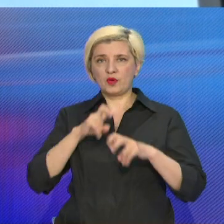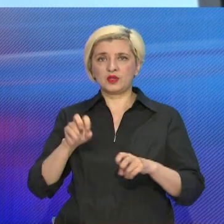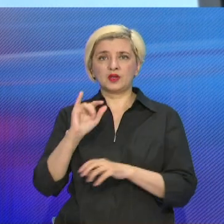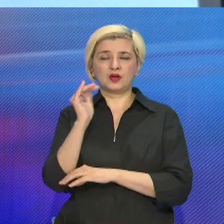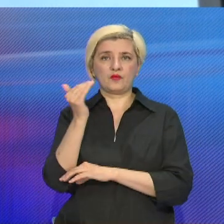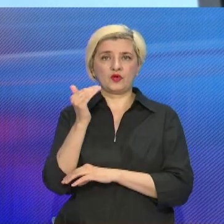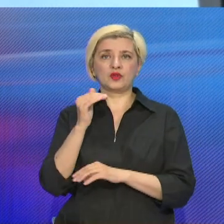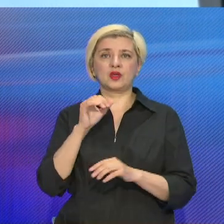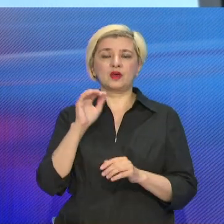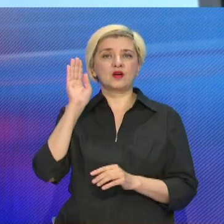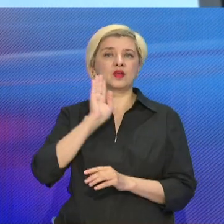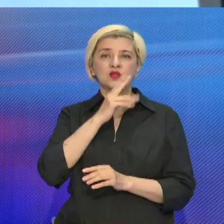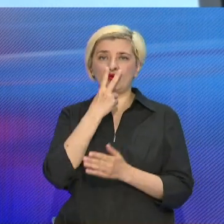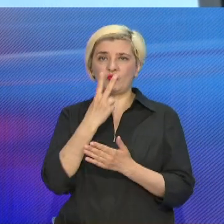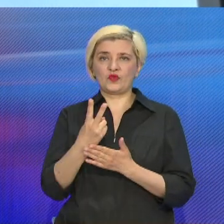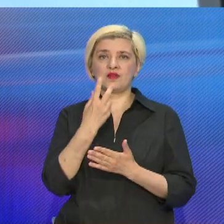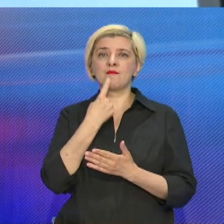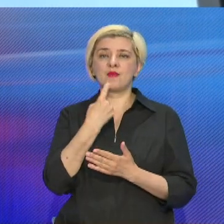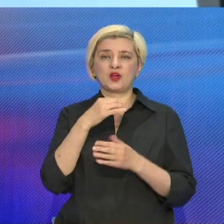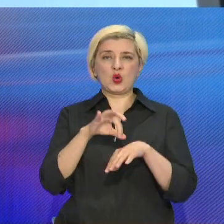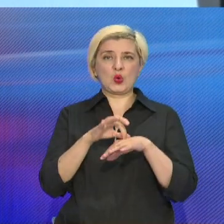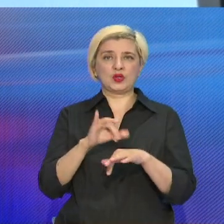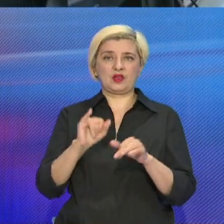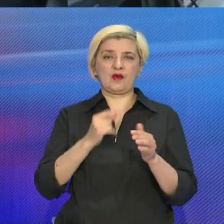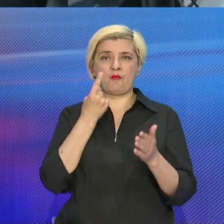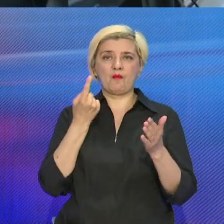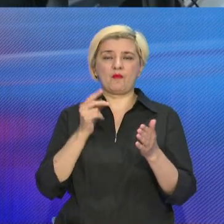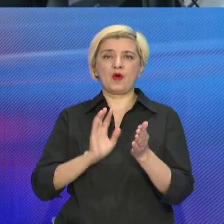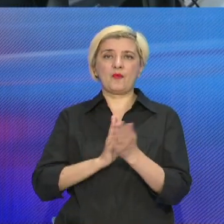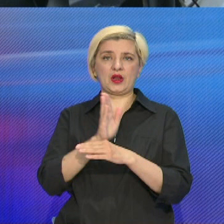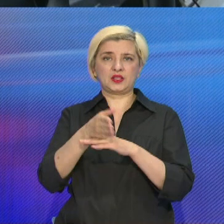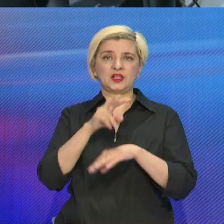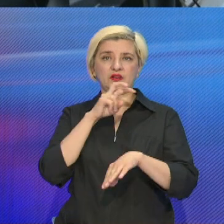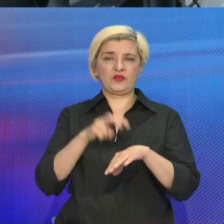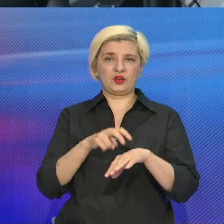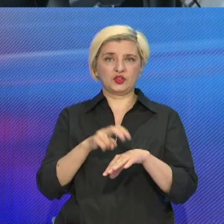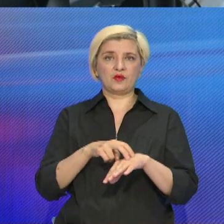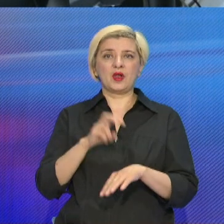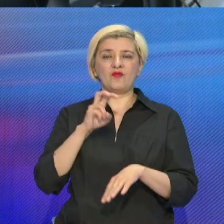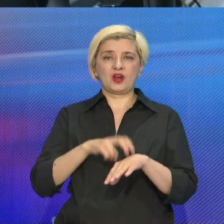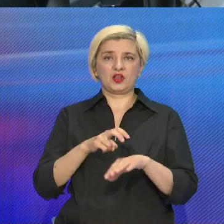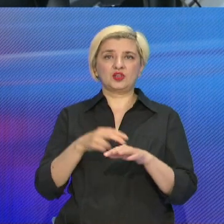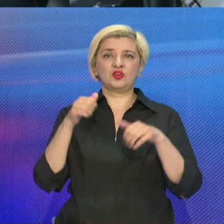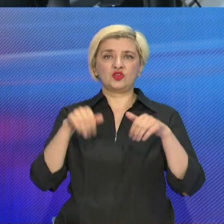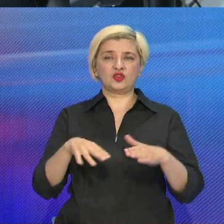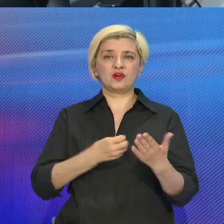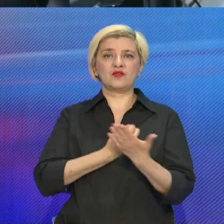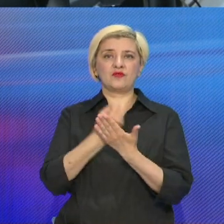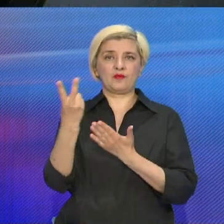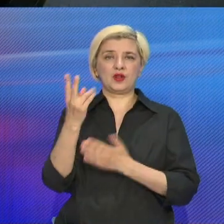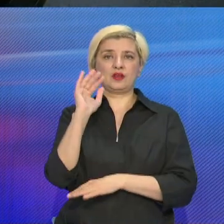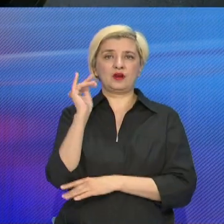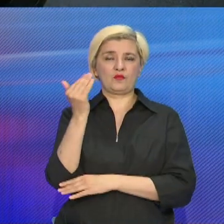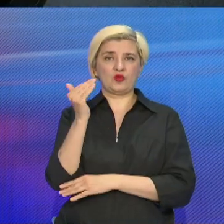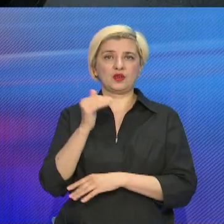убачили почервонение скуры и с этой причины звернулися по допомогу до медицинских работников. Врачи приняли решение об шпитализации девчинки